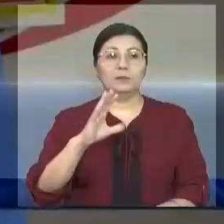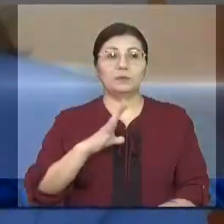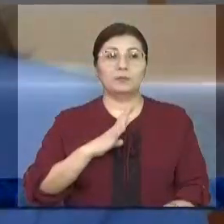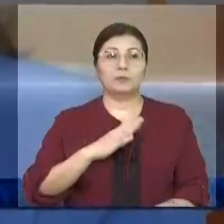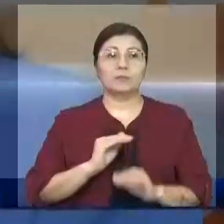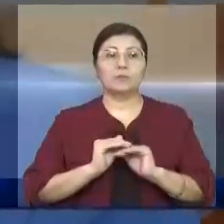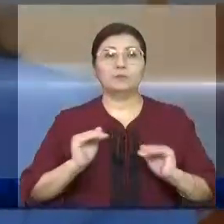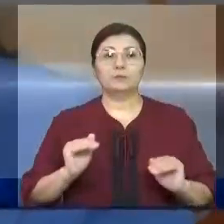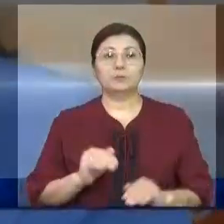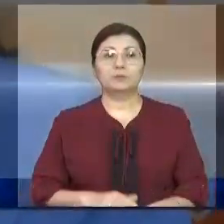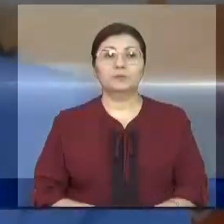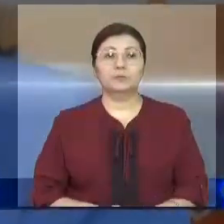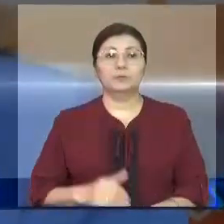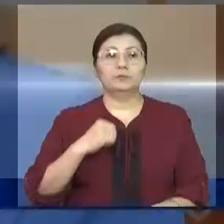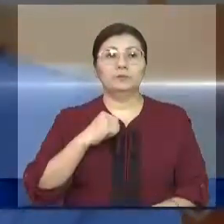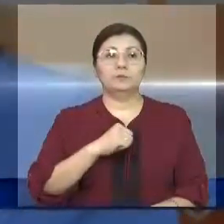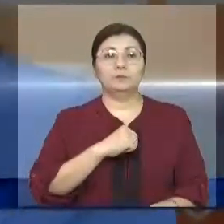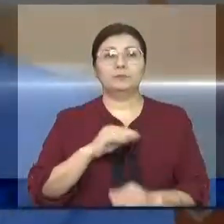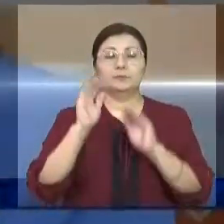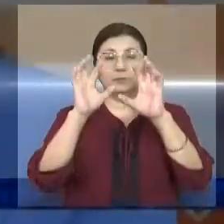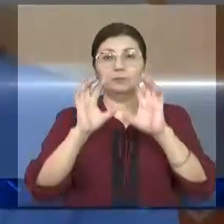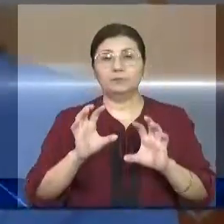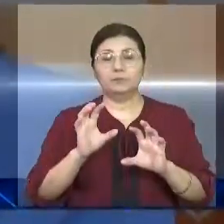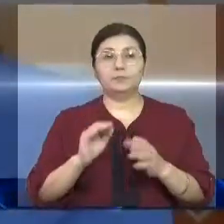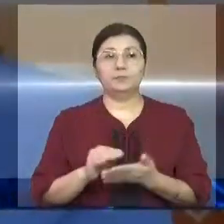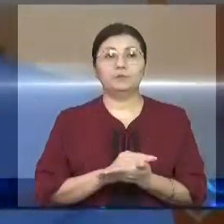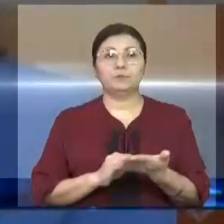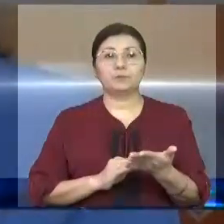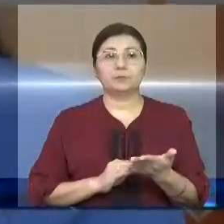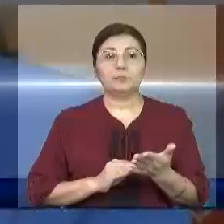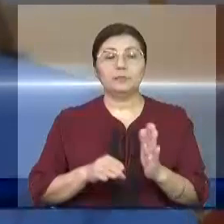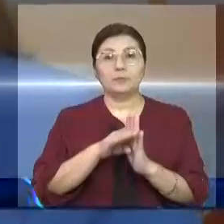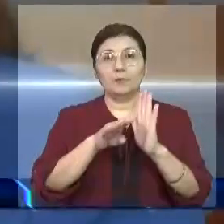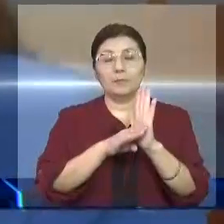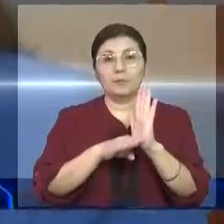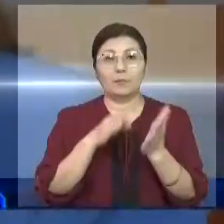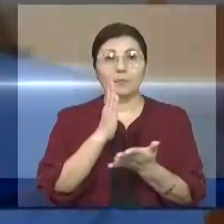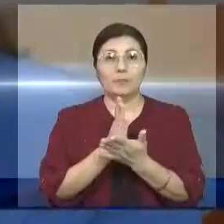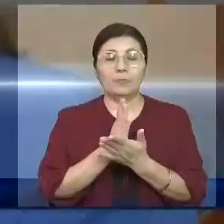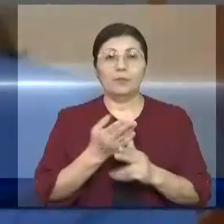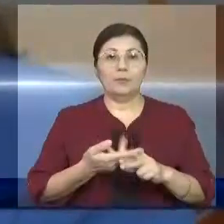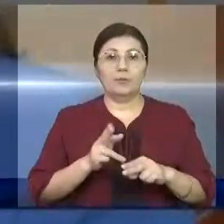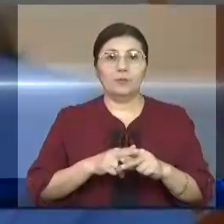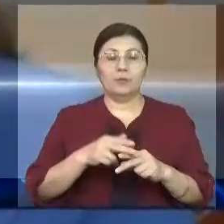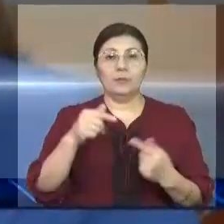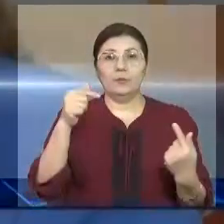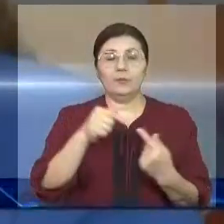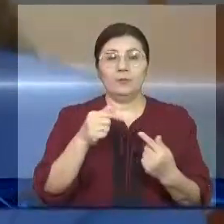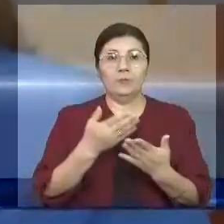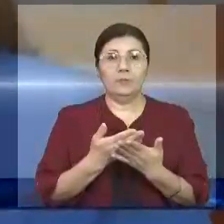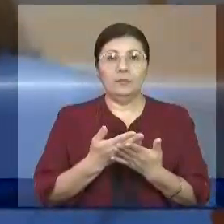оқушыларымыз. Үміткерлердің өздерінің арнайы заңнамада көрсетілген талап критерийлері бар. Сол талап критерийлері